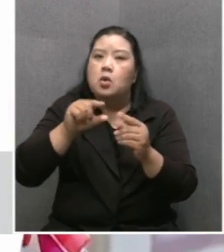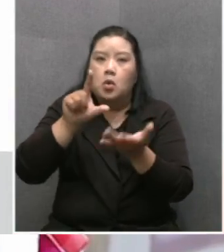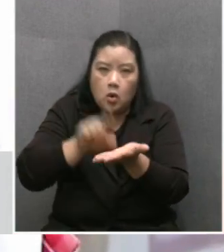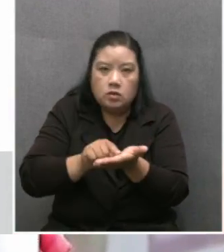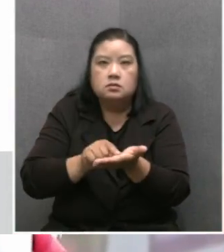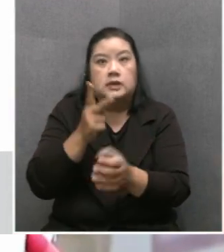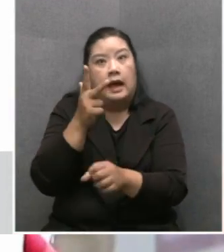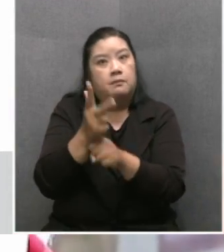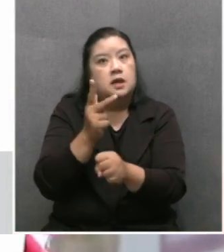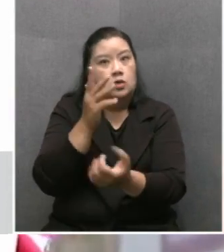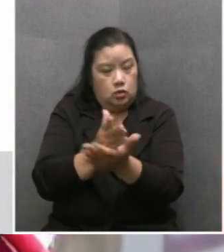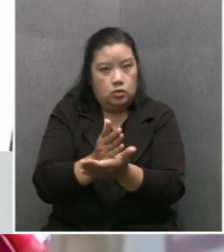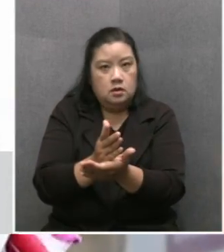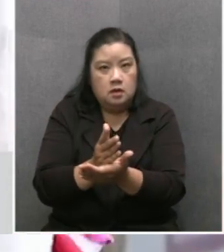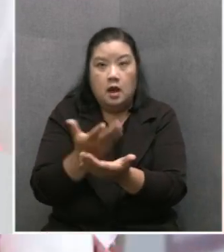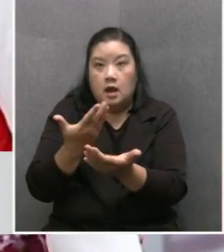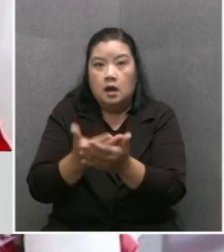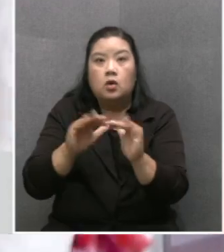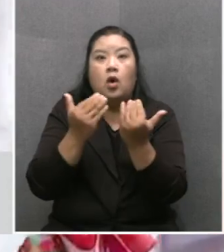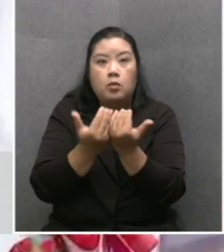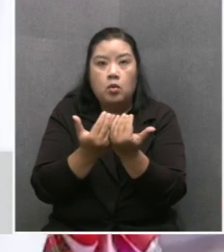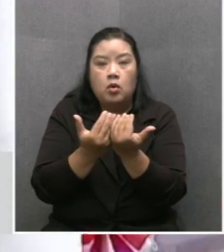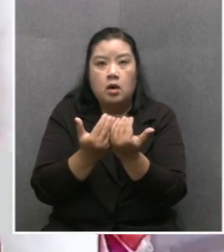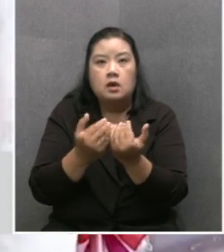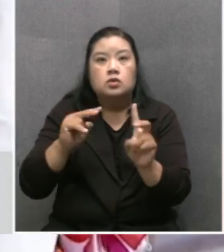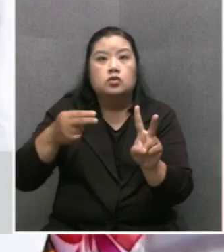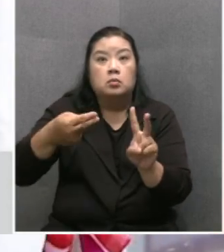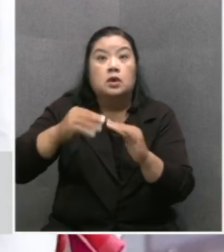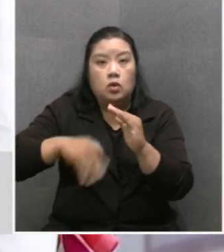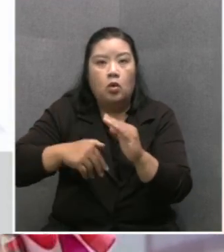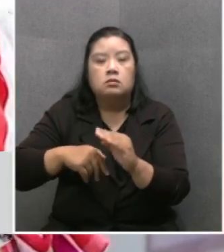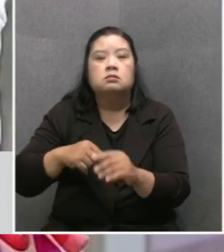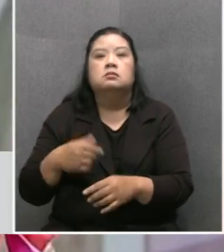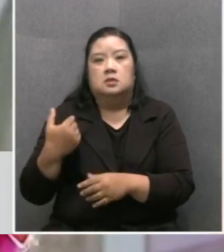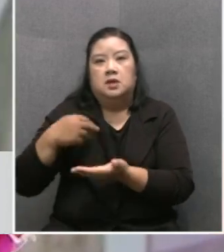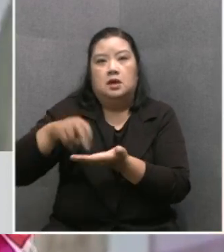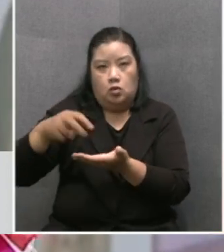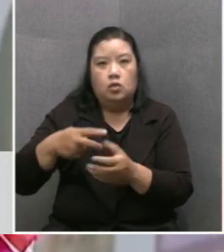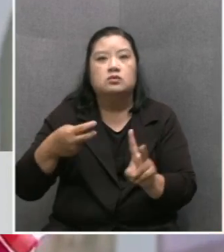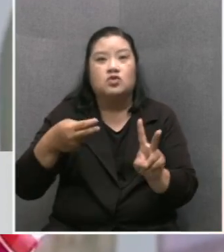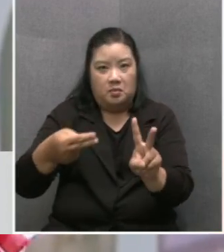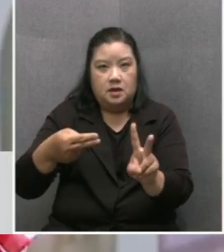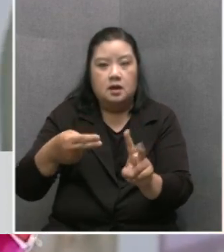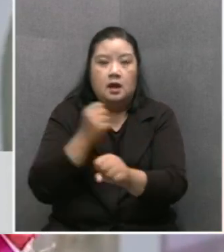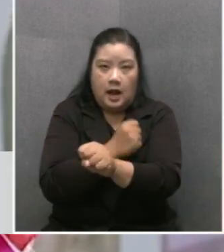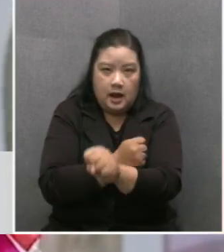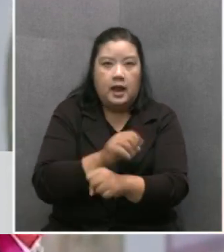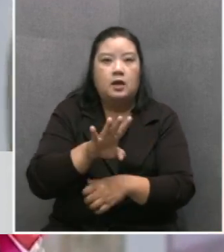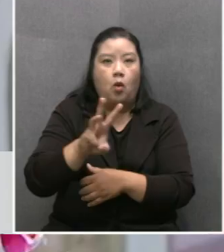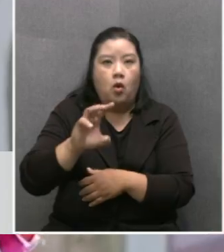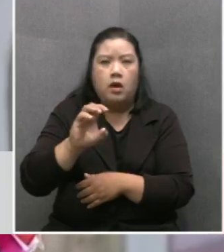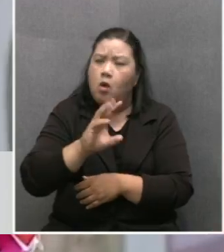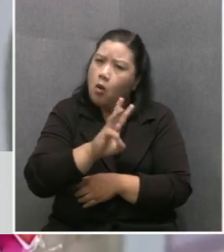งินให้ 20,000 บาทสำหรับครอบครัวที่มีรายได้ไม่ถึง 20,000 บาทค่าแรงขั้นต่ำ600บาทใน4ปีข้างหน้านะ